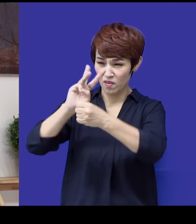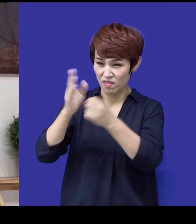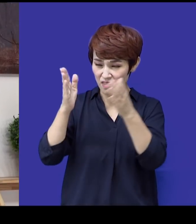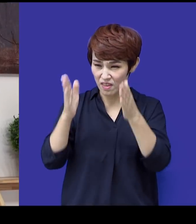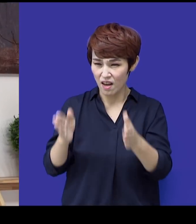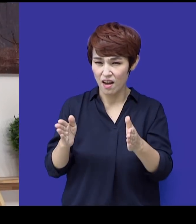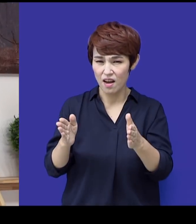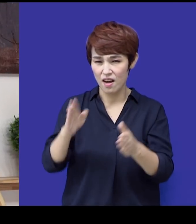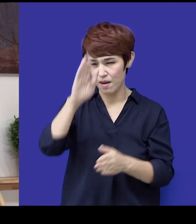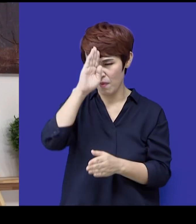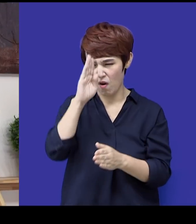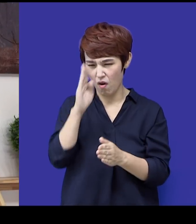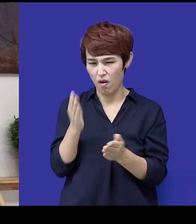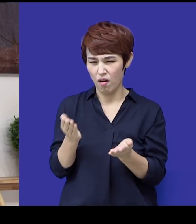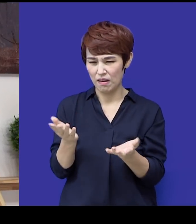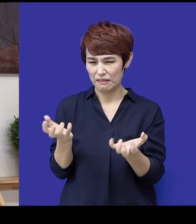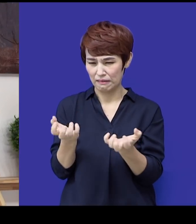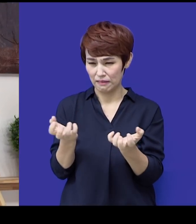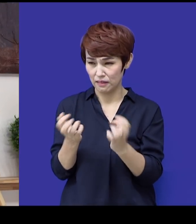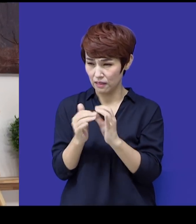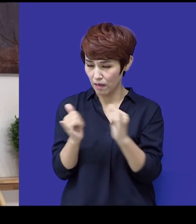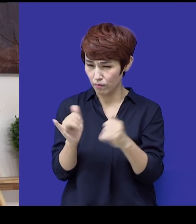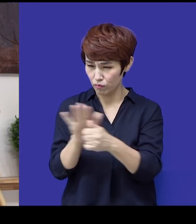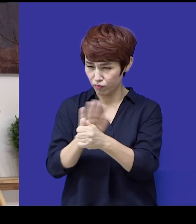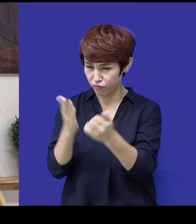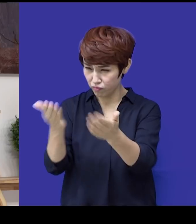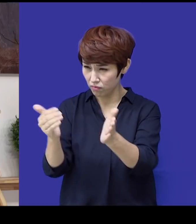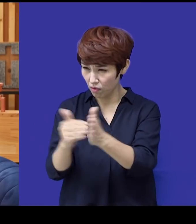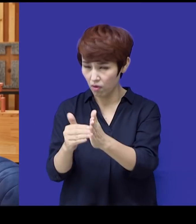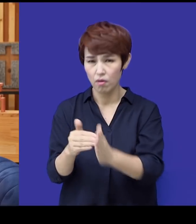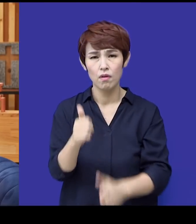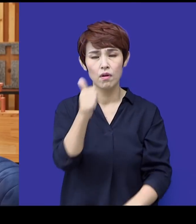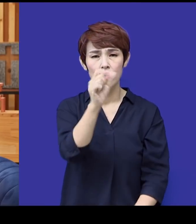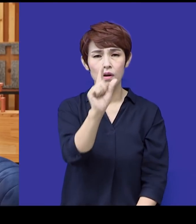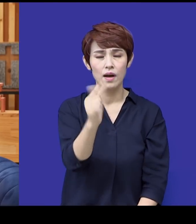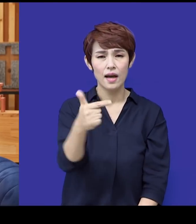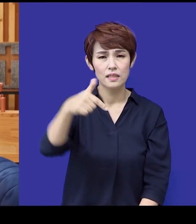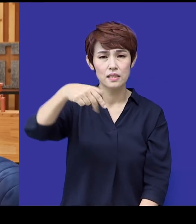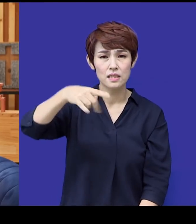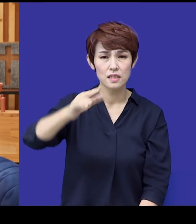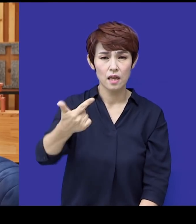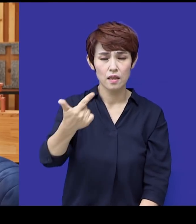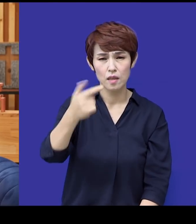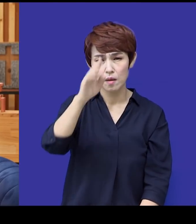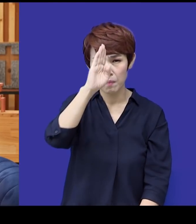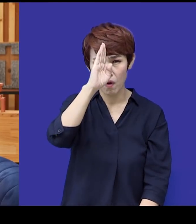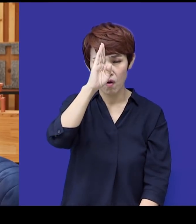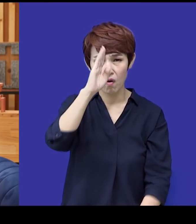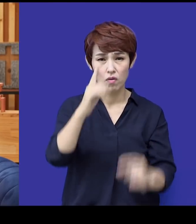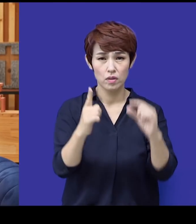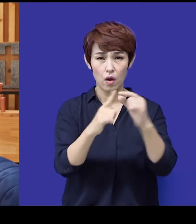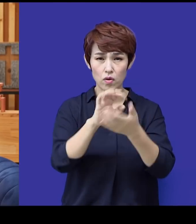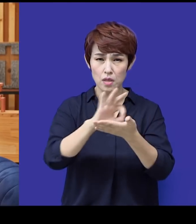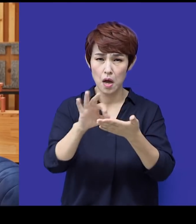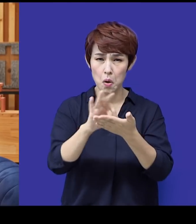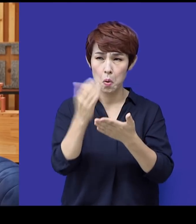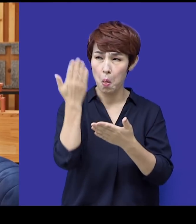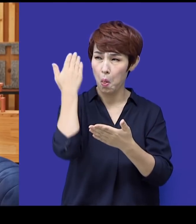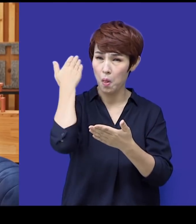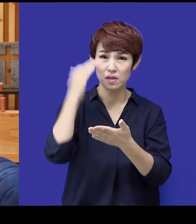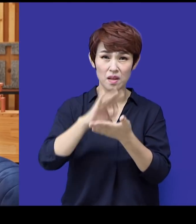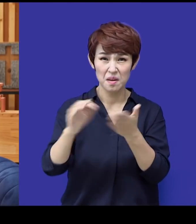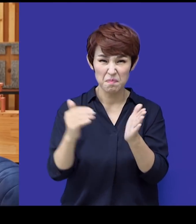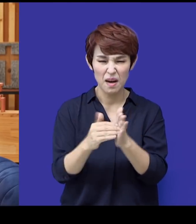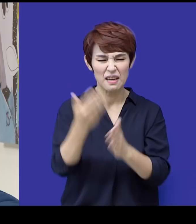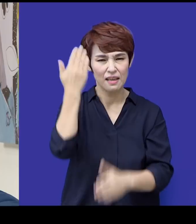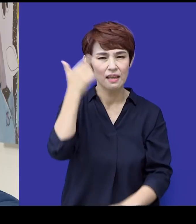한센병 환자들을 돌보셨다고 소개에 올렸어요. 사실 그 한센병이라는 이 용어 자체도 사실은 좀 사용한 지가 그렇게 오래되지는 않았죠. 맞아요.